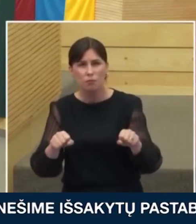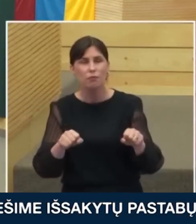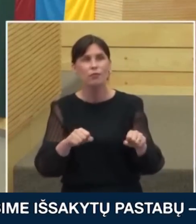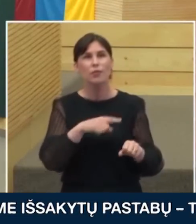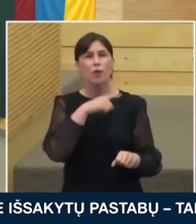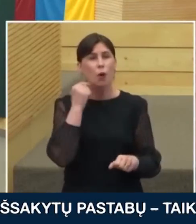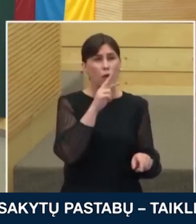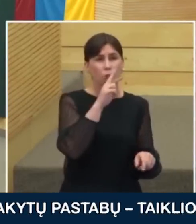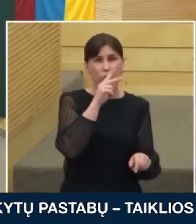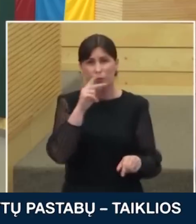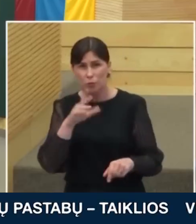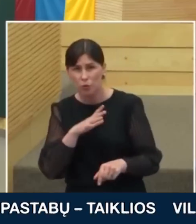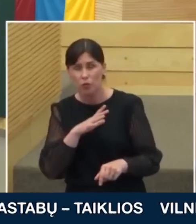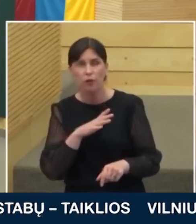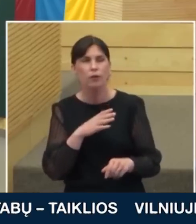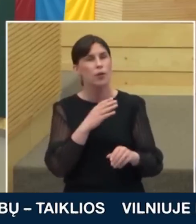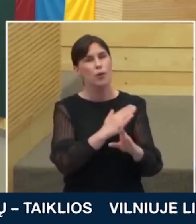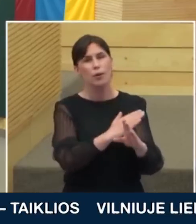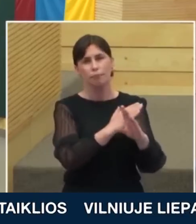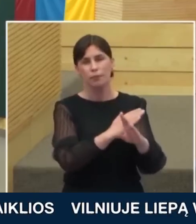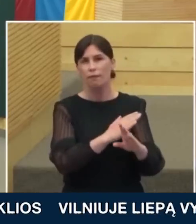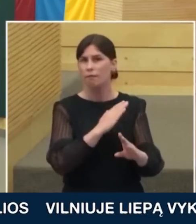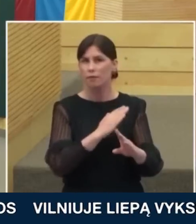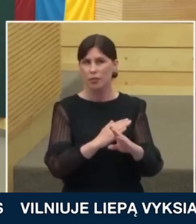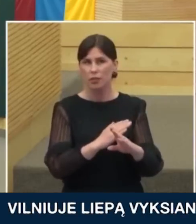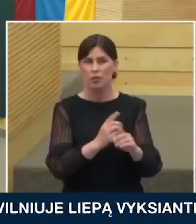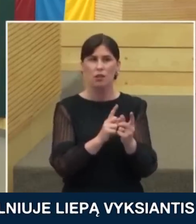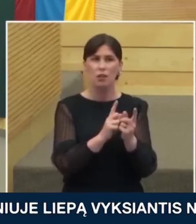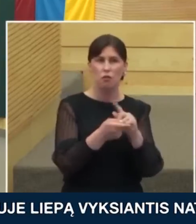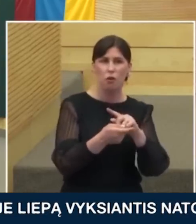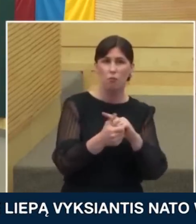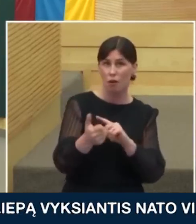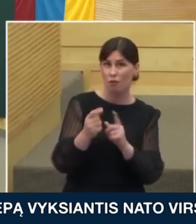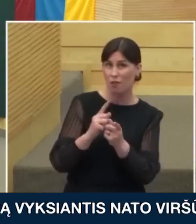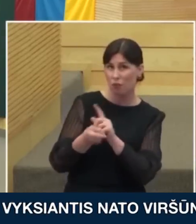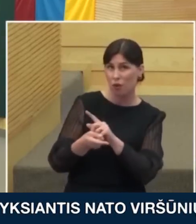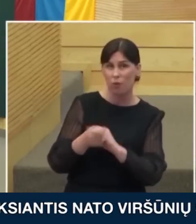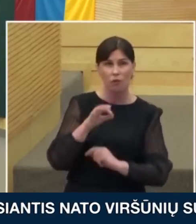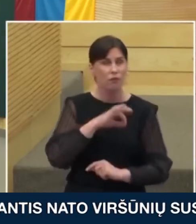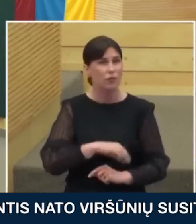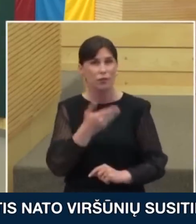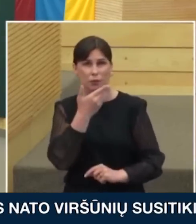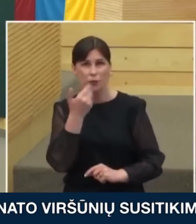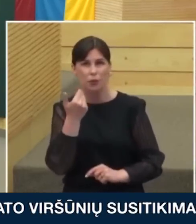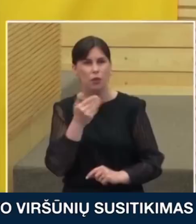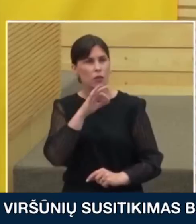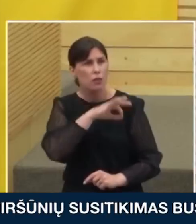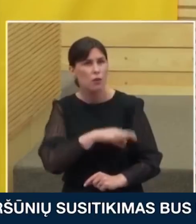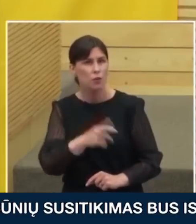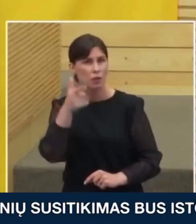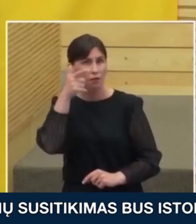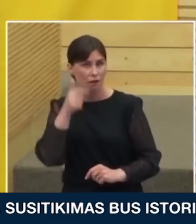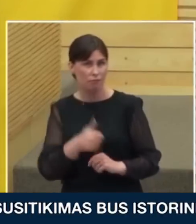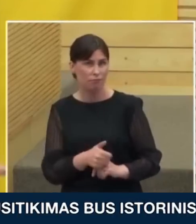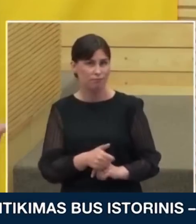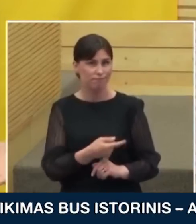teisės nebeturime. Reforma dėl reformos yra beprasmi, jos nauda turi apčiuopti žmonės. Geriausia